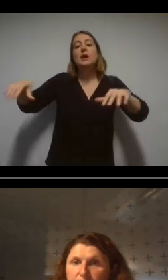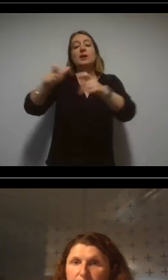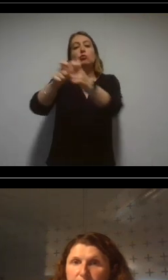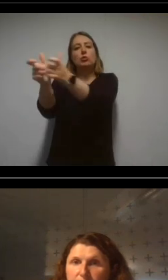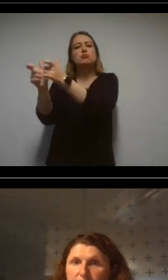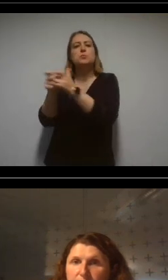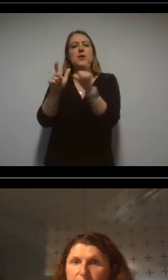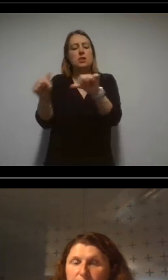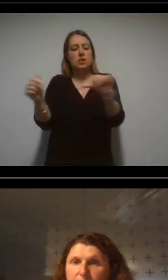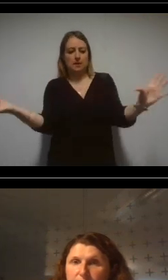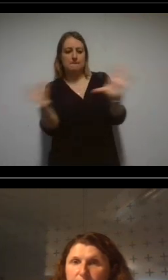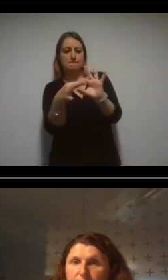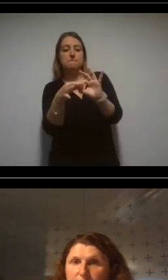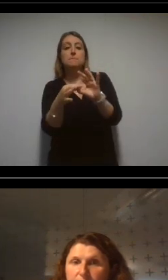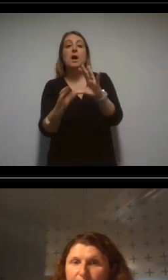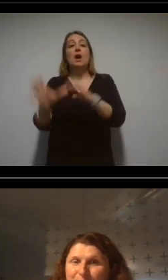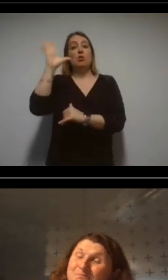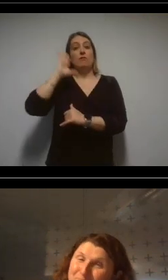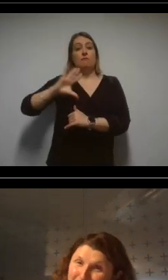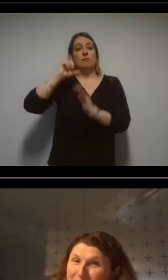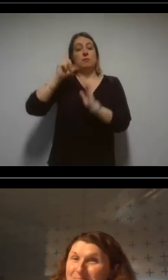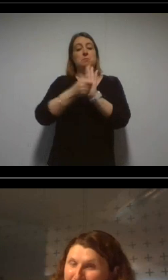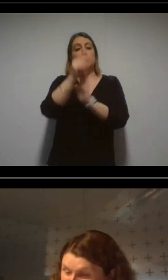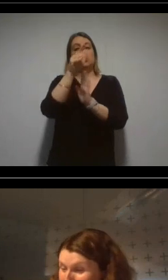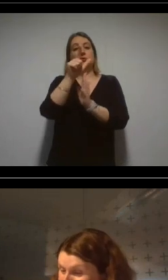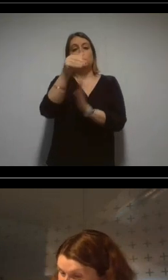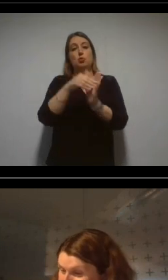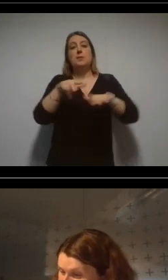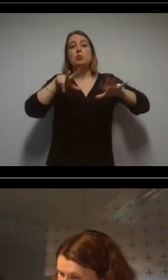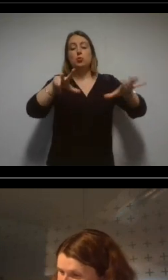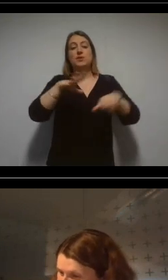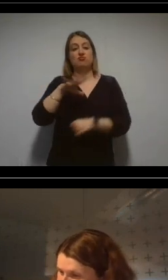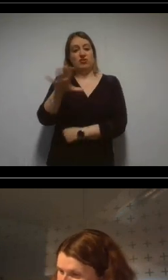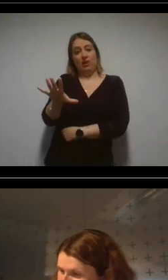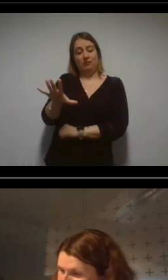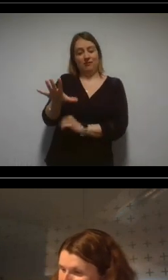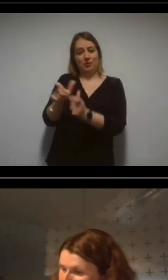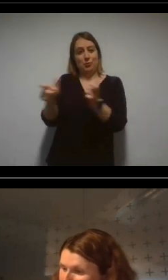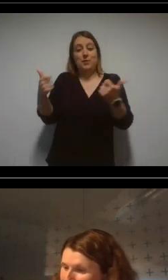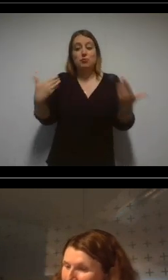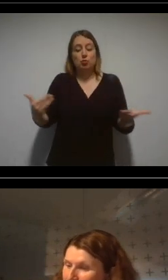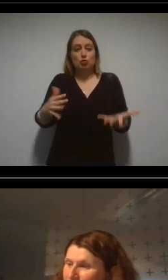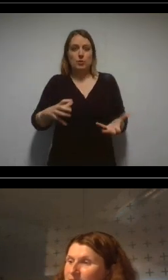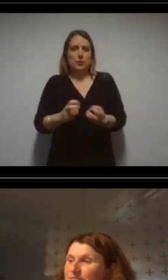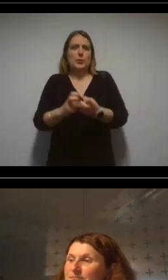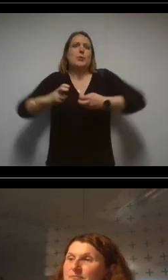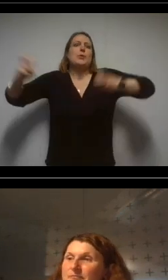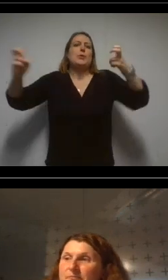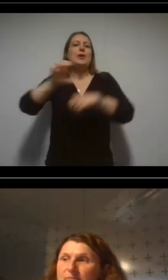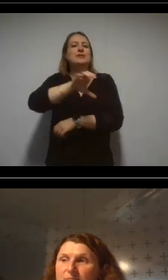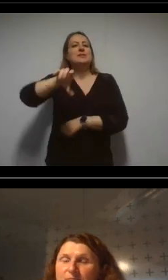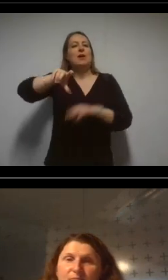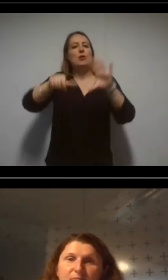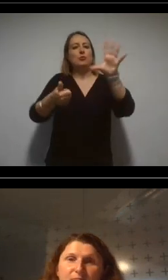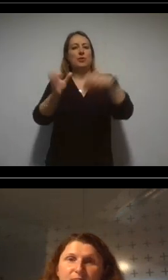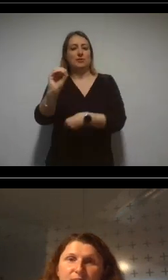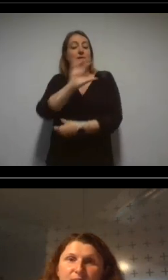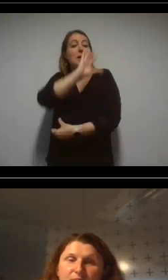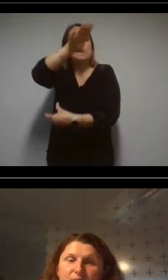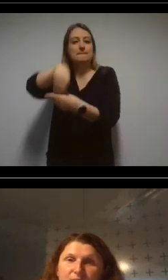côté. Alors elles étaient 5 au début, maintenant il y en a plus, on a 160 employeurs. Dont Conto, de tout